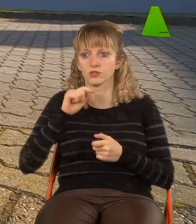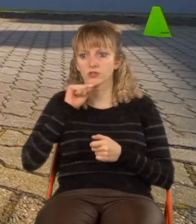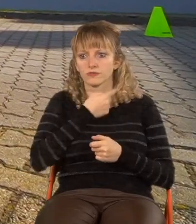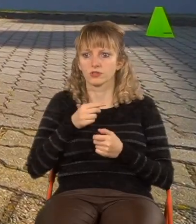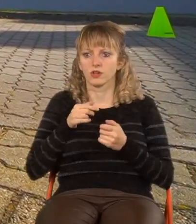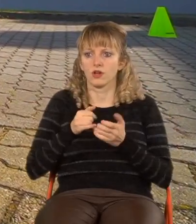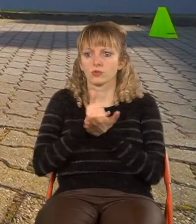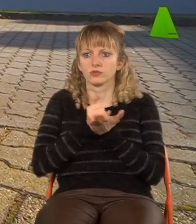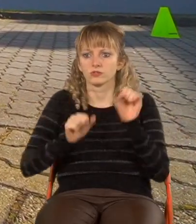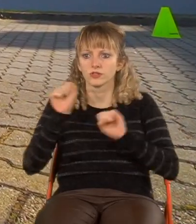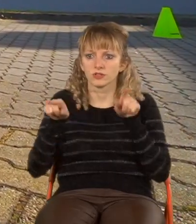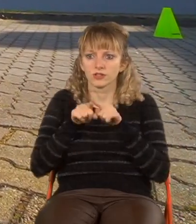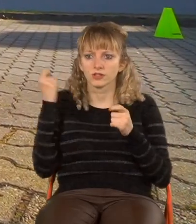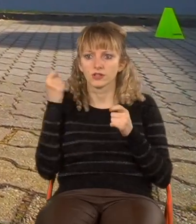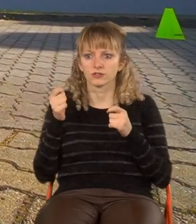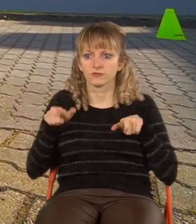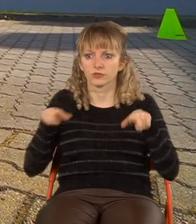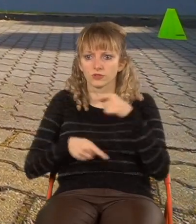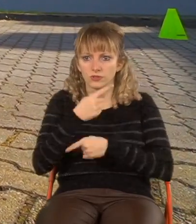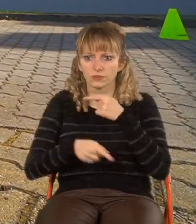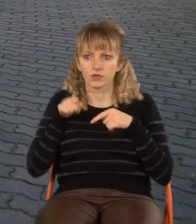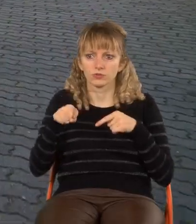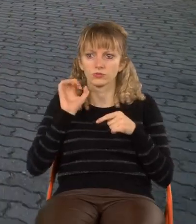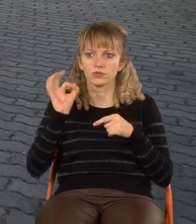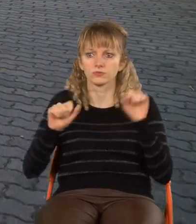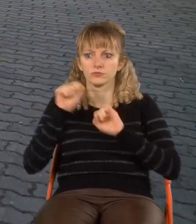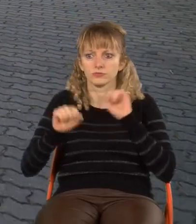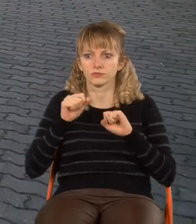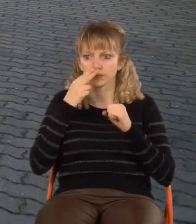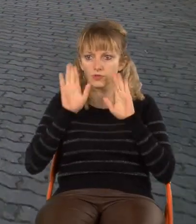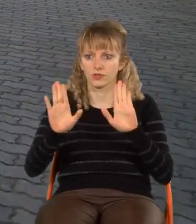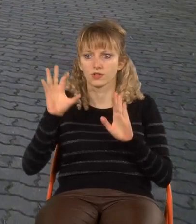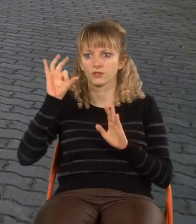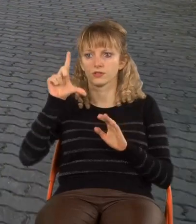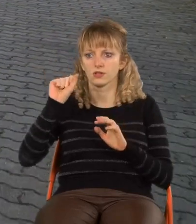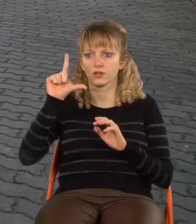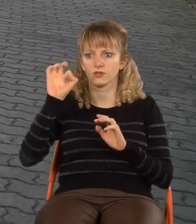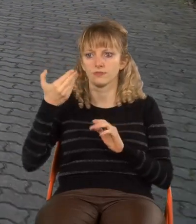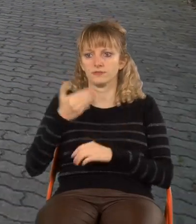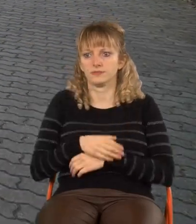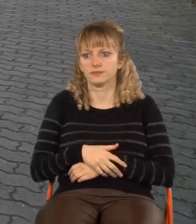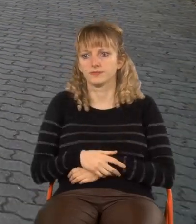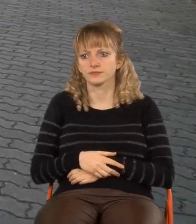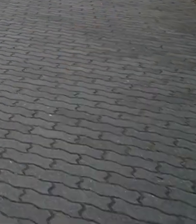ćwiczyli także jazdę wózkiem inwalidzkim i tu dobrym ćwiczeniem okazał się slalom.